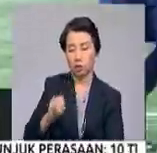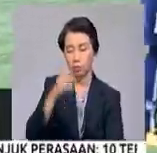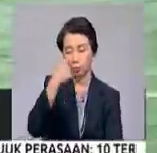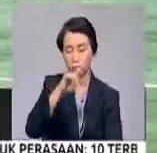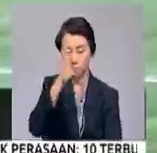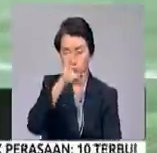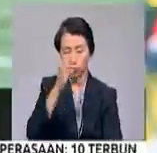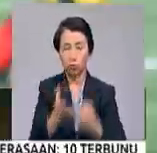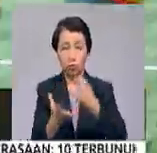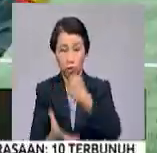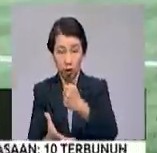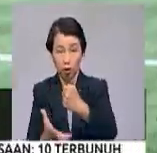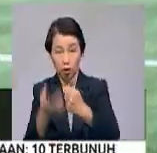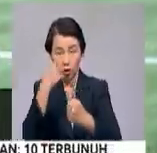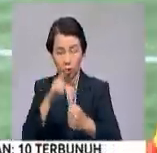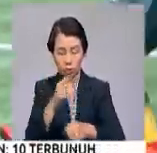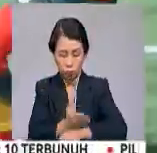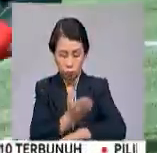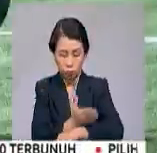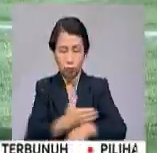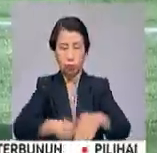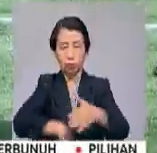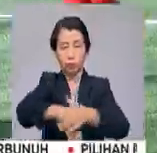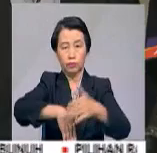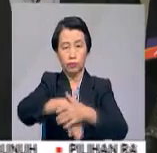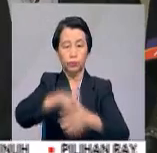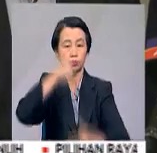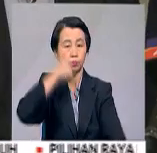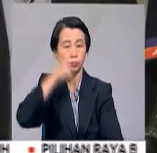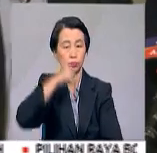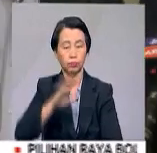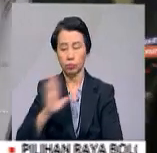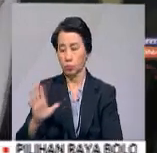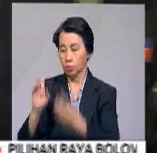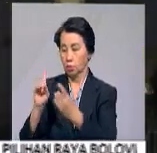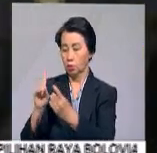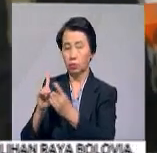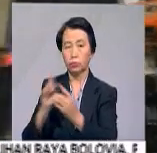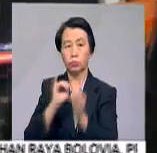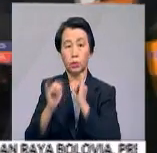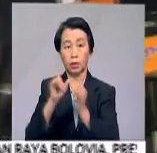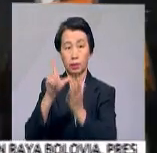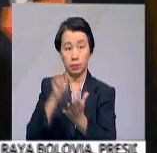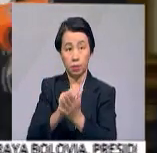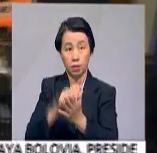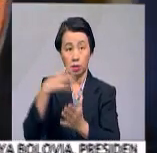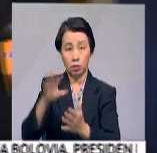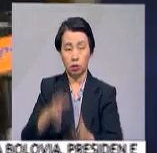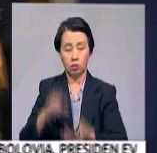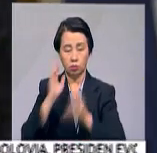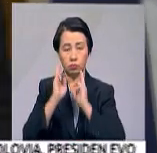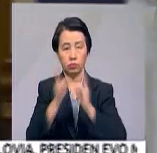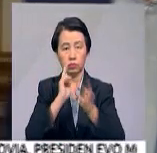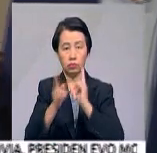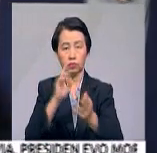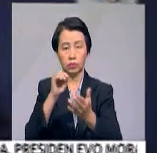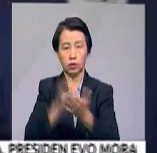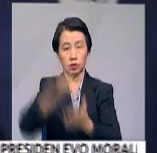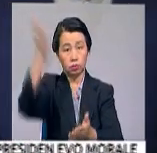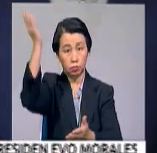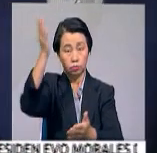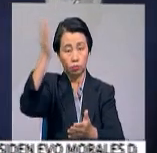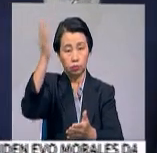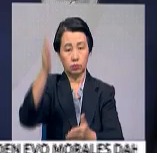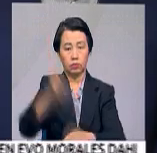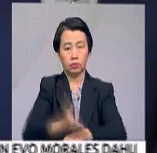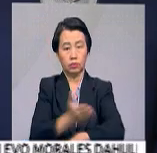untuk mencari dana bagi memperkasakan bola sepak wanita. Beliau ditemui pada sidang media selepas menyampaikan ucap tama di seminar